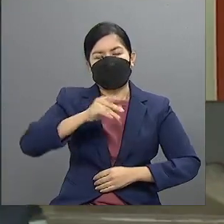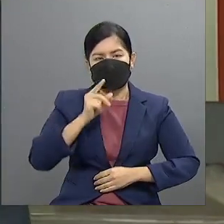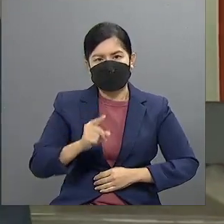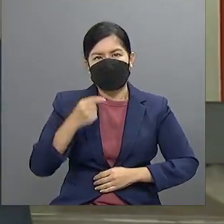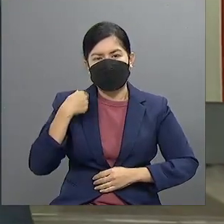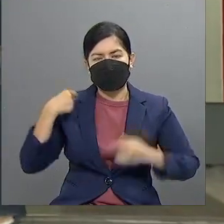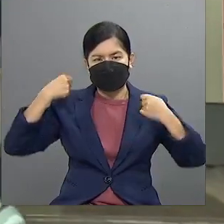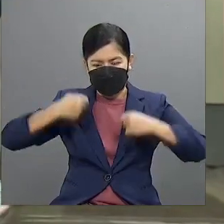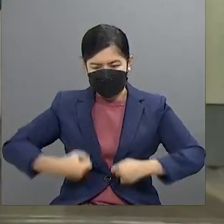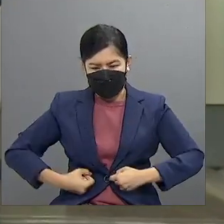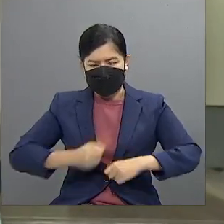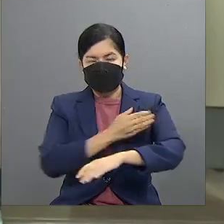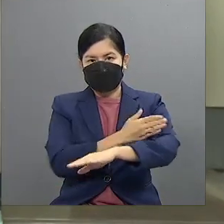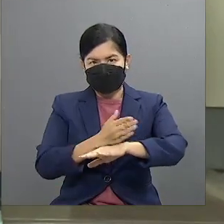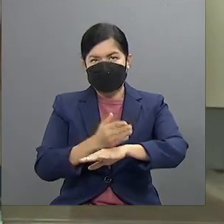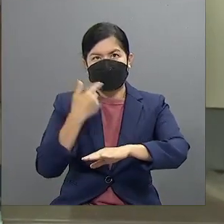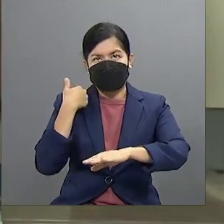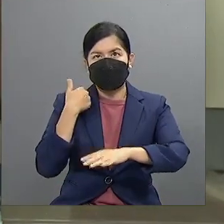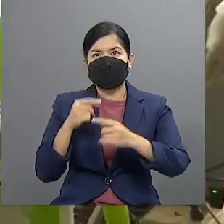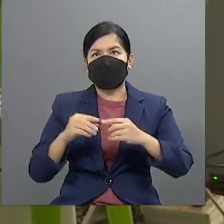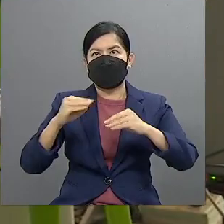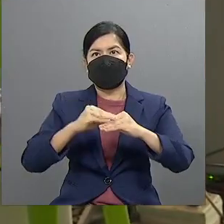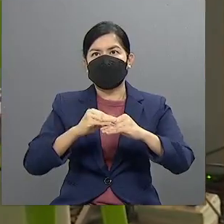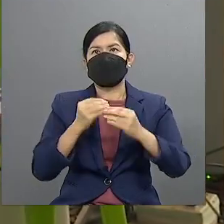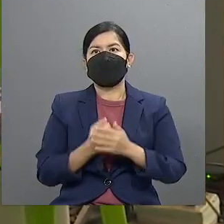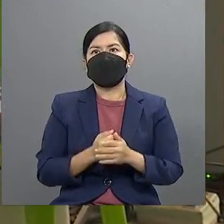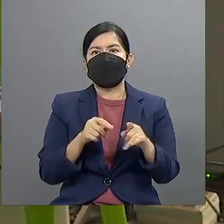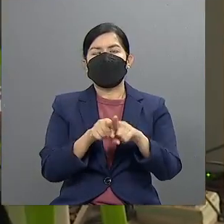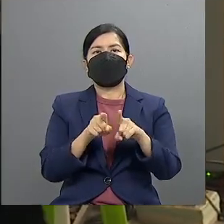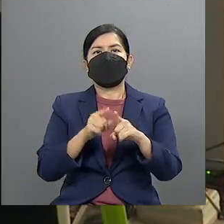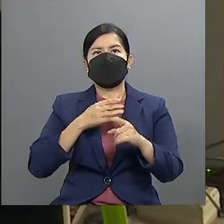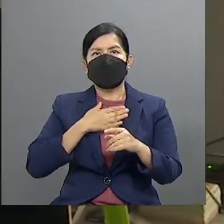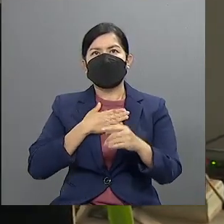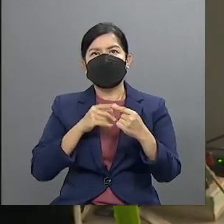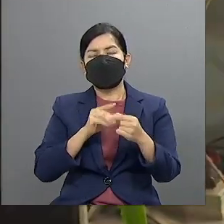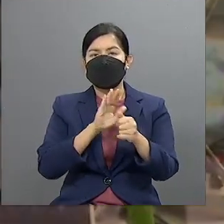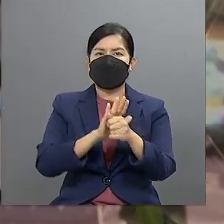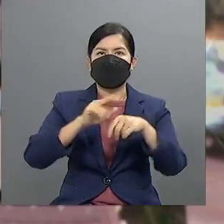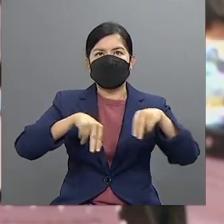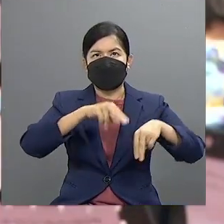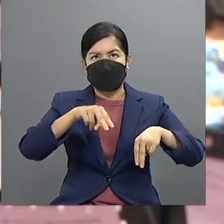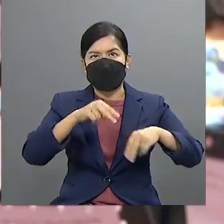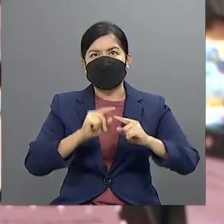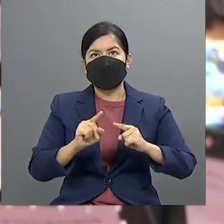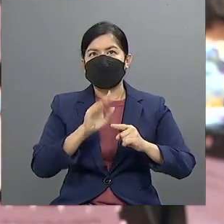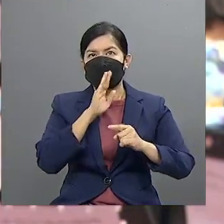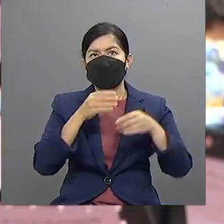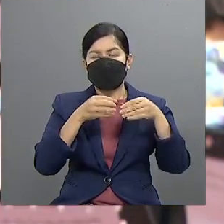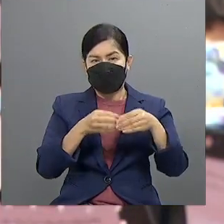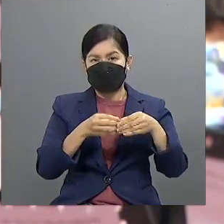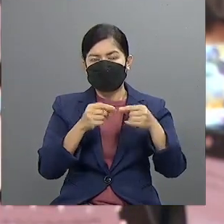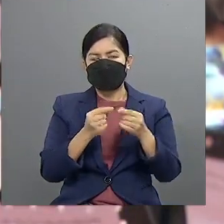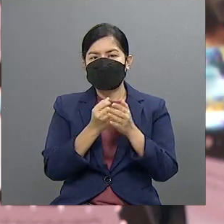วล2คือยกระดับเสมือนเรา direct contact คนไข้นะคะส่วนบุคลากรที่เป็นกลุ่มสนับสนุนไม่ใช่ทางการแ